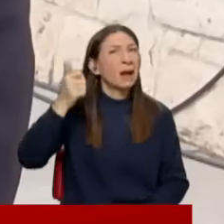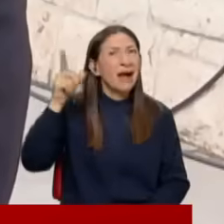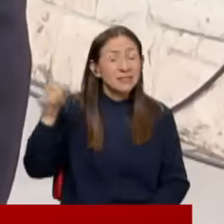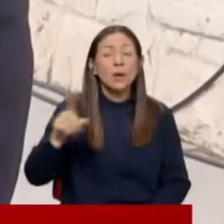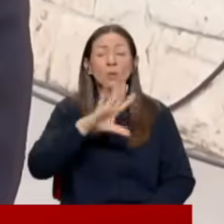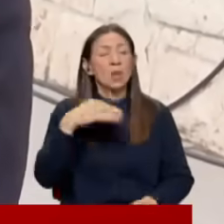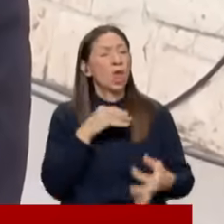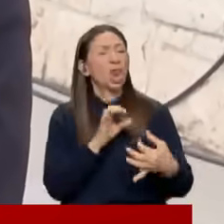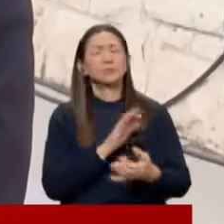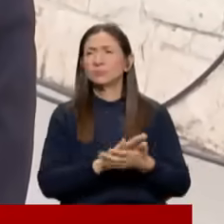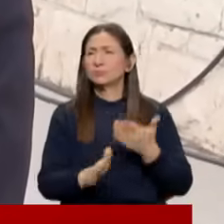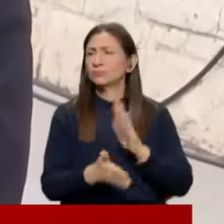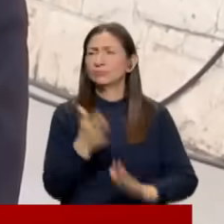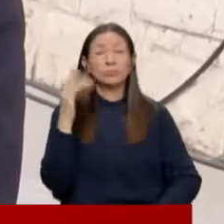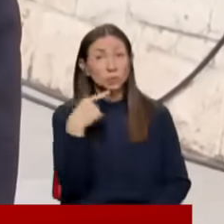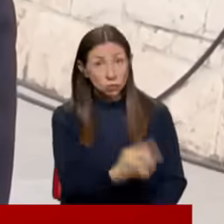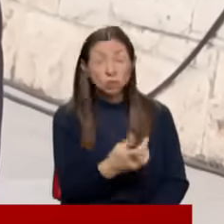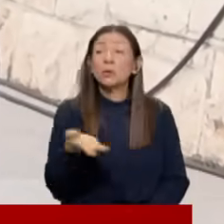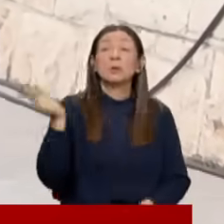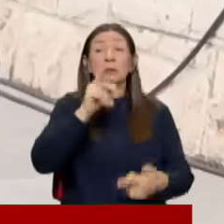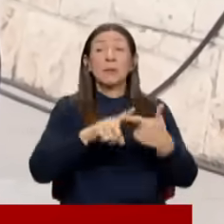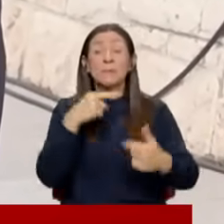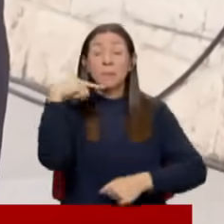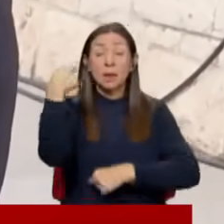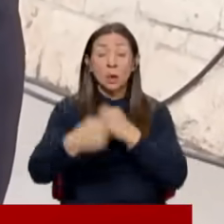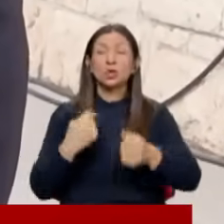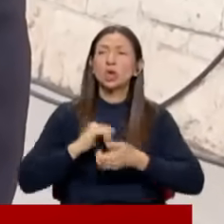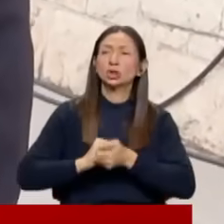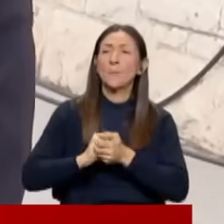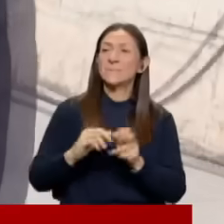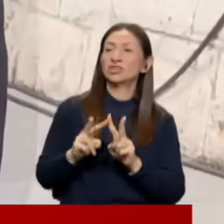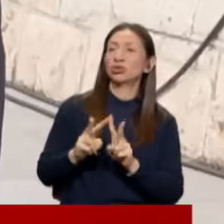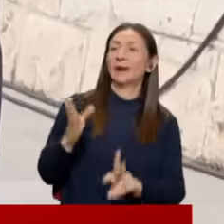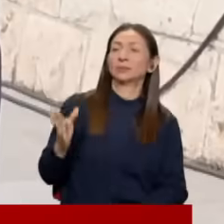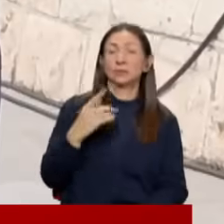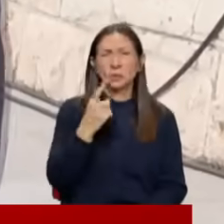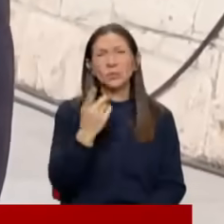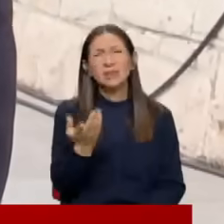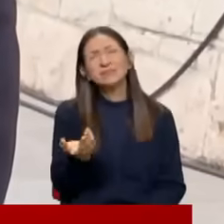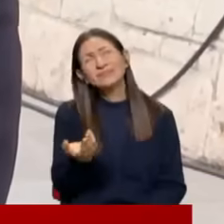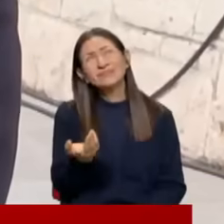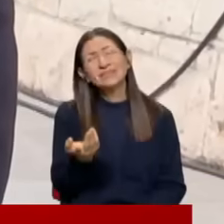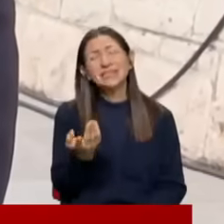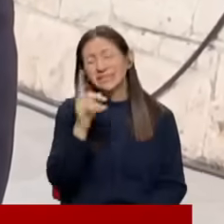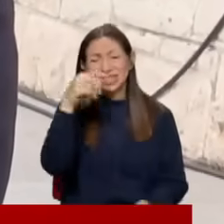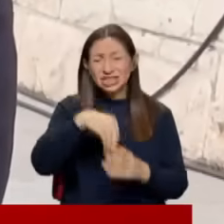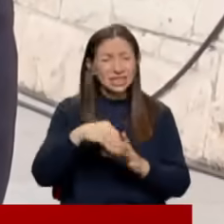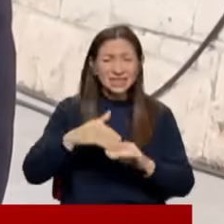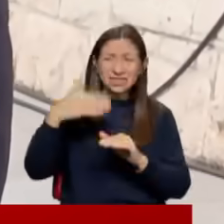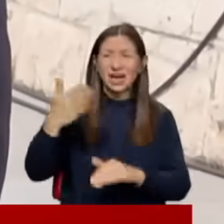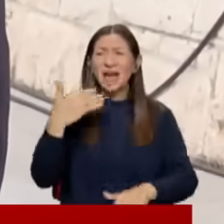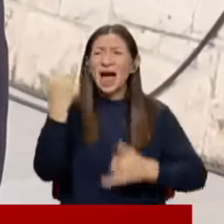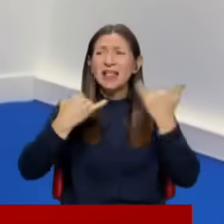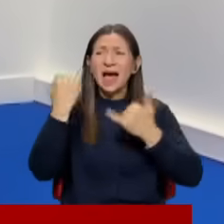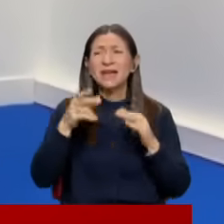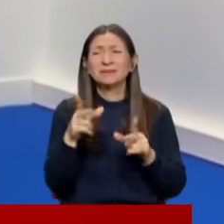seninle bütün ilişkin bitmiştir diyorsunuz. Arkasından bir yıl sonra dostum Mitsotakis diyorsunuz. Bunlar artık hani sadece içeride değil dışarıda da alay